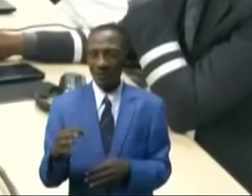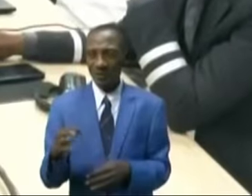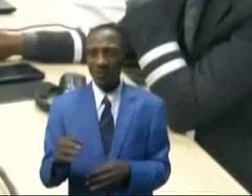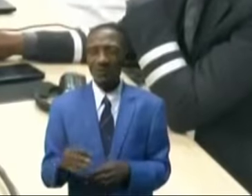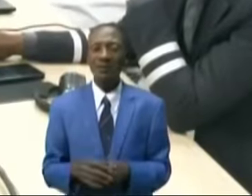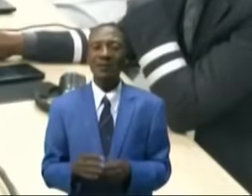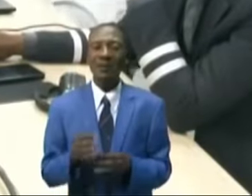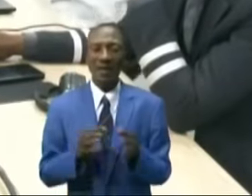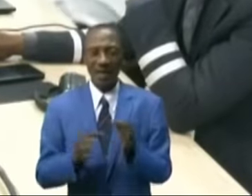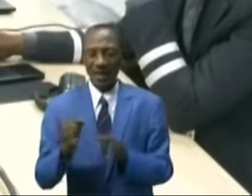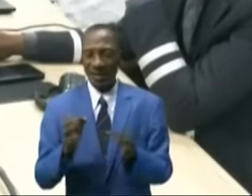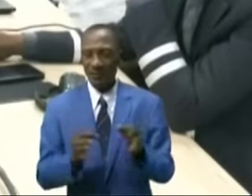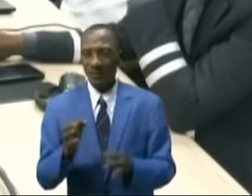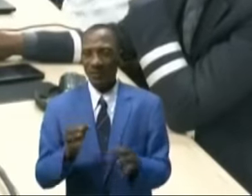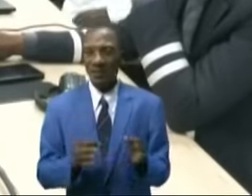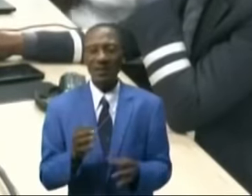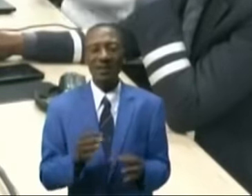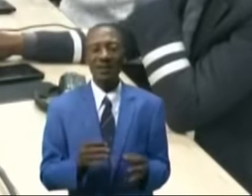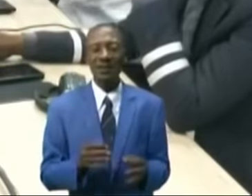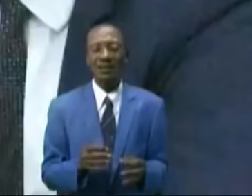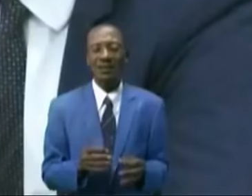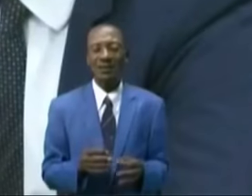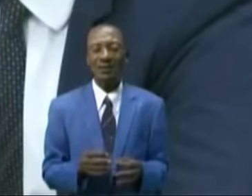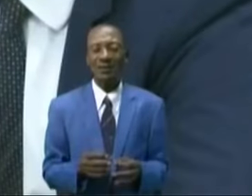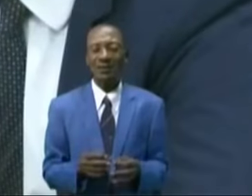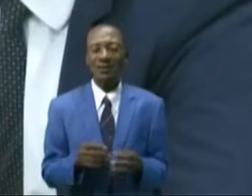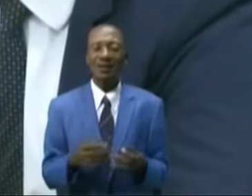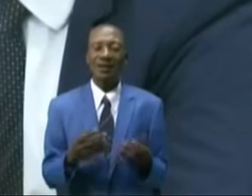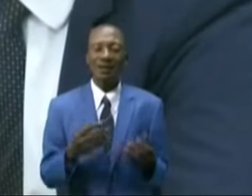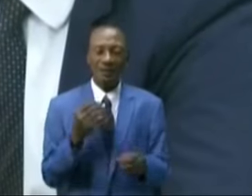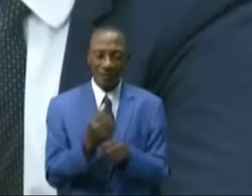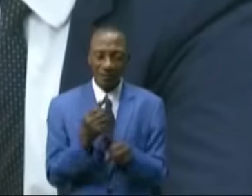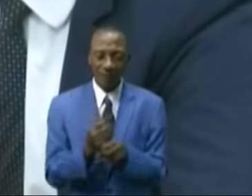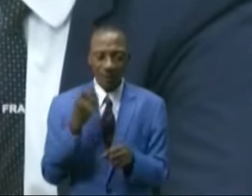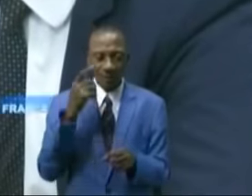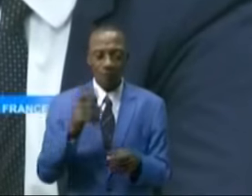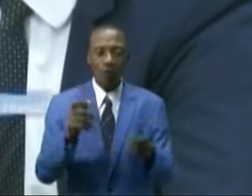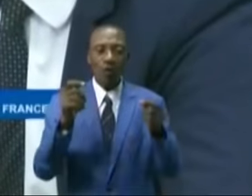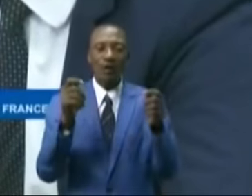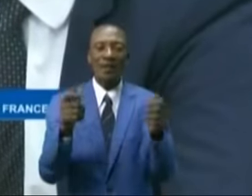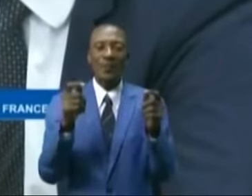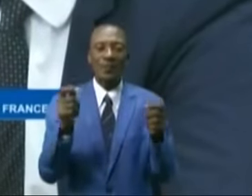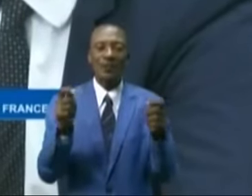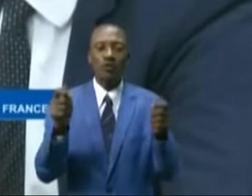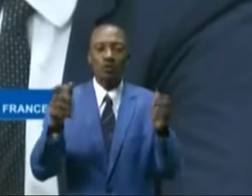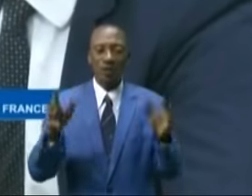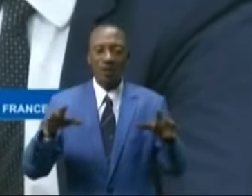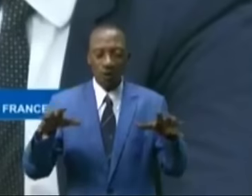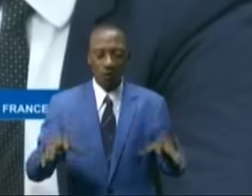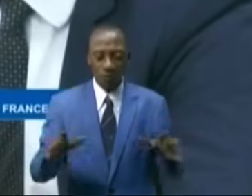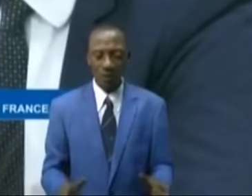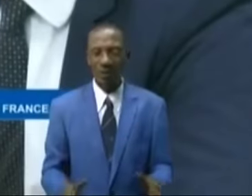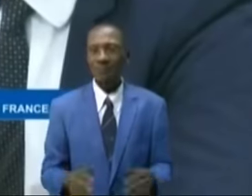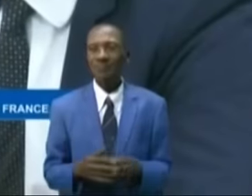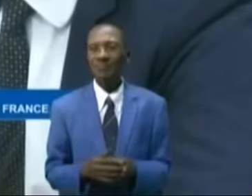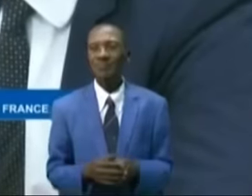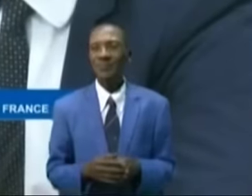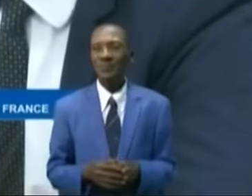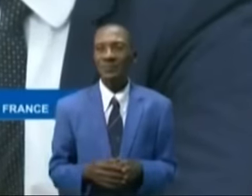titre les prestations de la presse congolaise. C'est un métier difficile, c'est un métier exigeant, c'est un